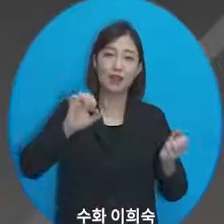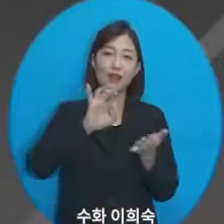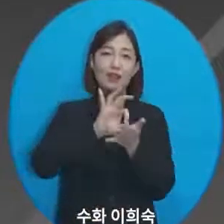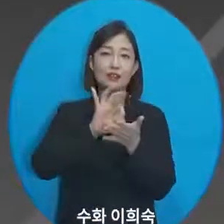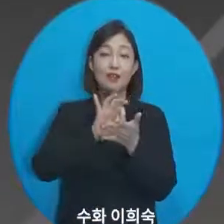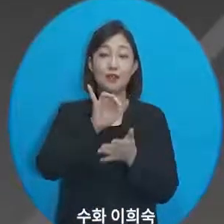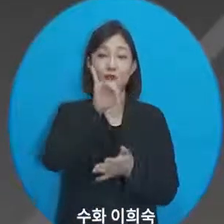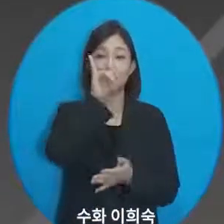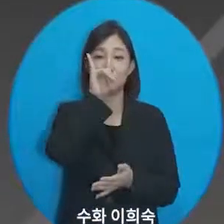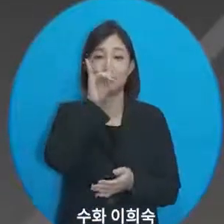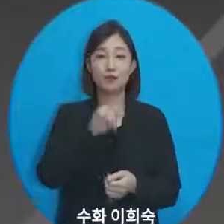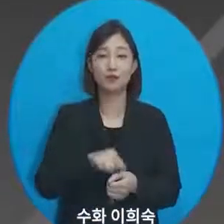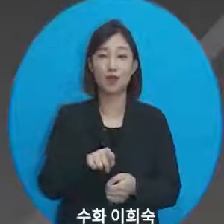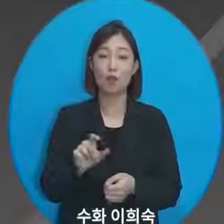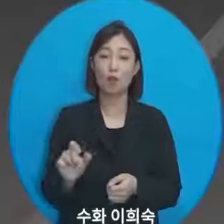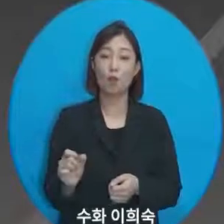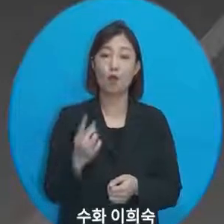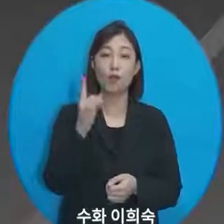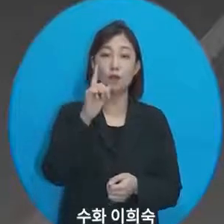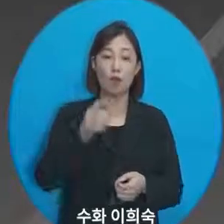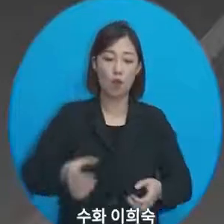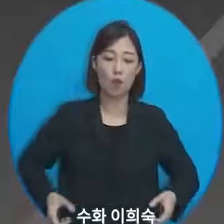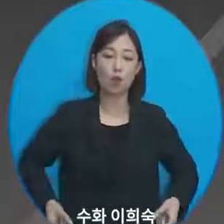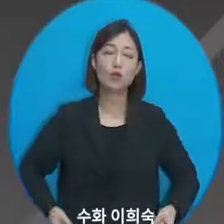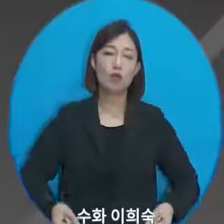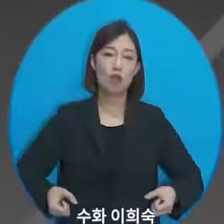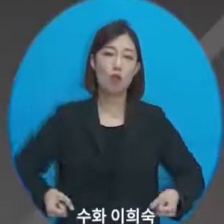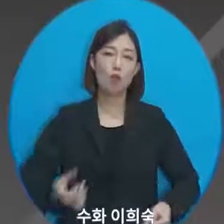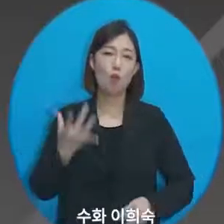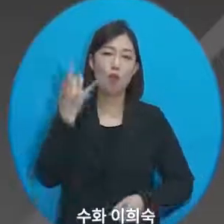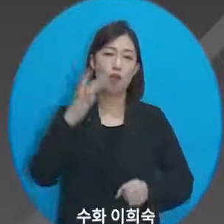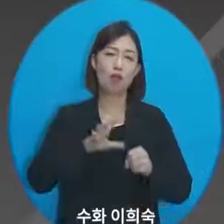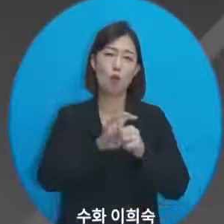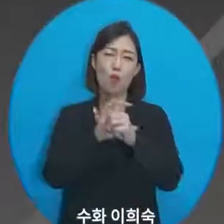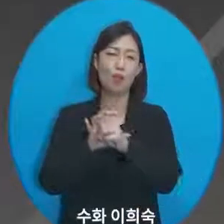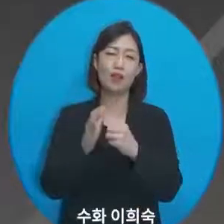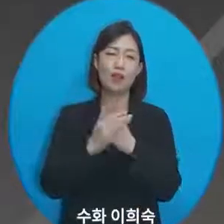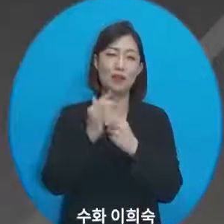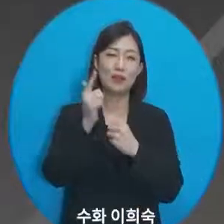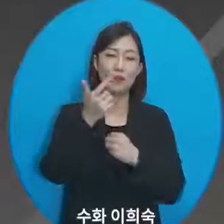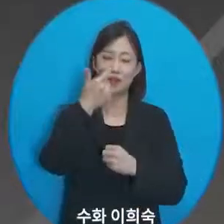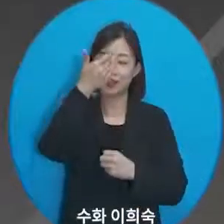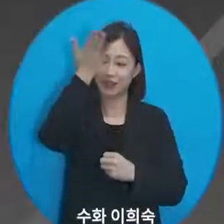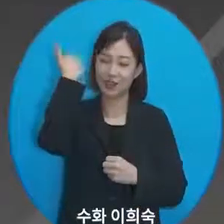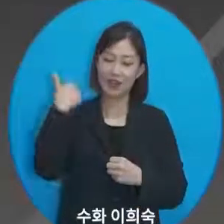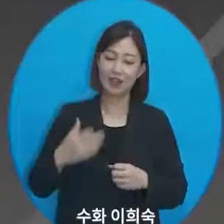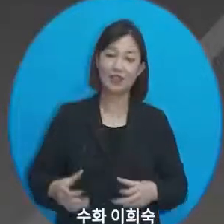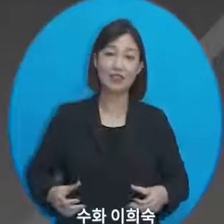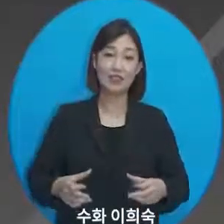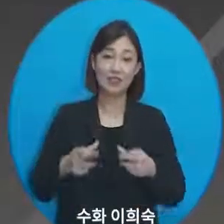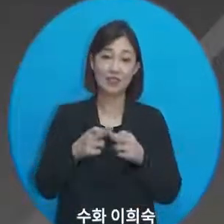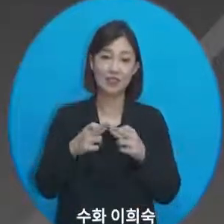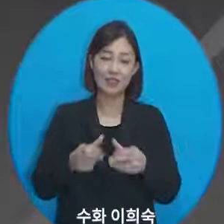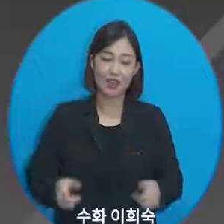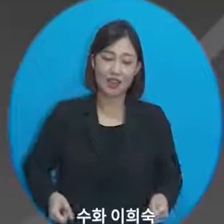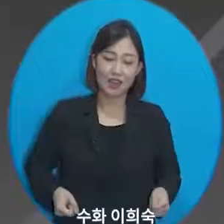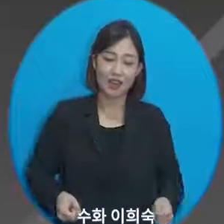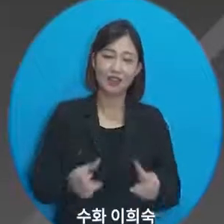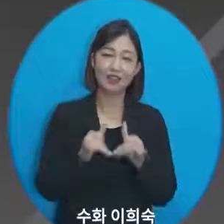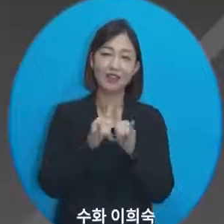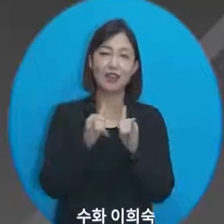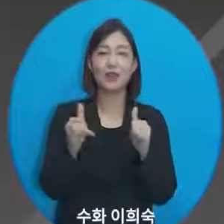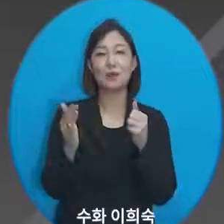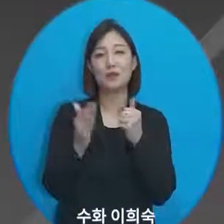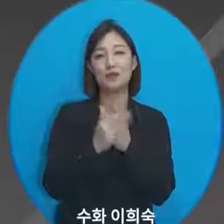결국 그 출발은 휠체어 사용자를 위해서 시작이 됐지만, 그러한 충분한 공간에 대한 것이